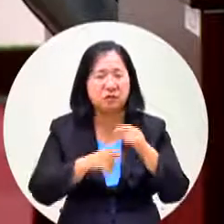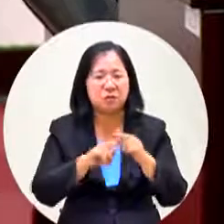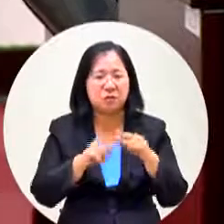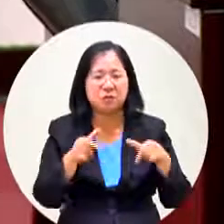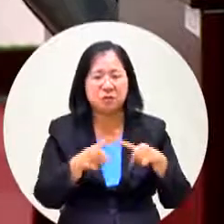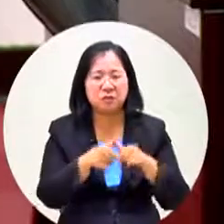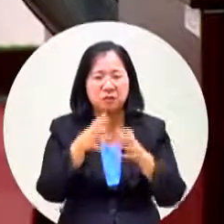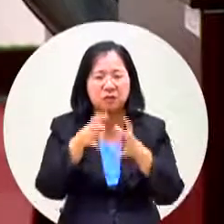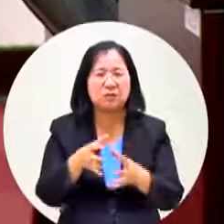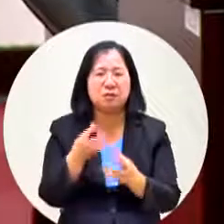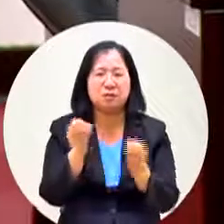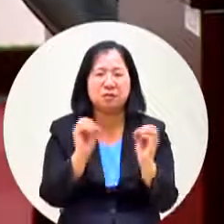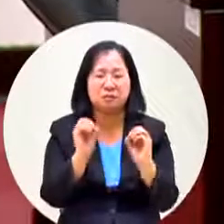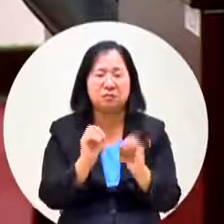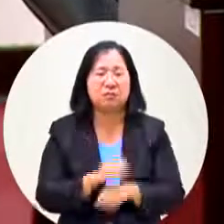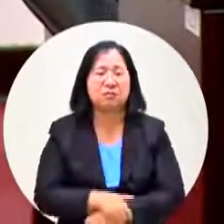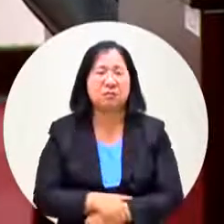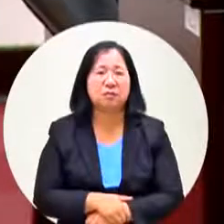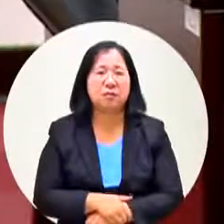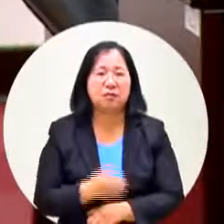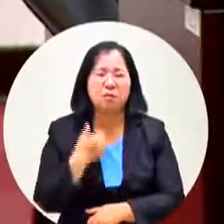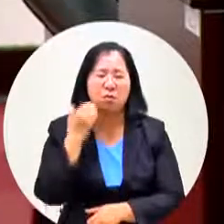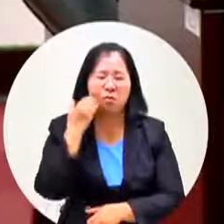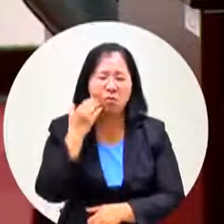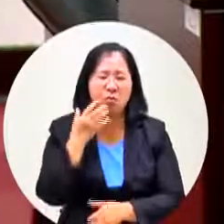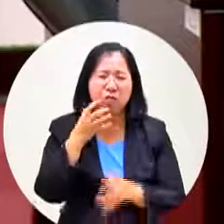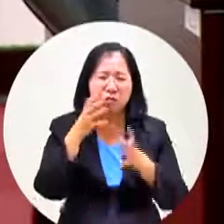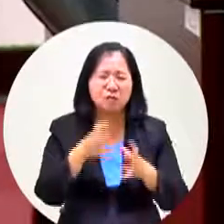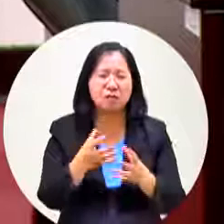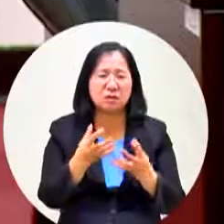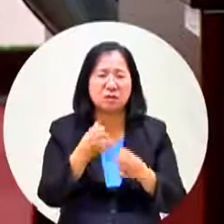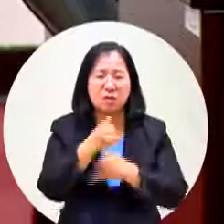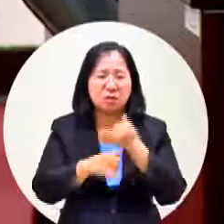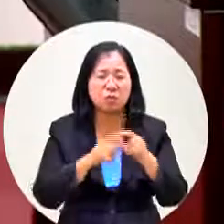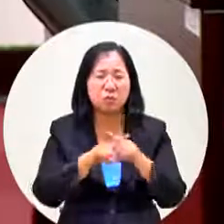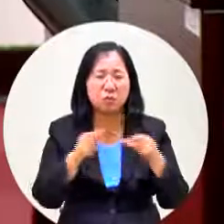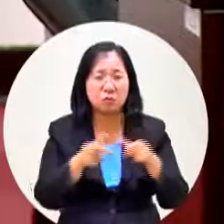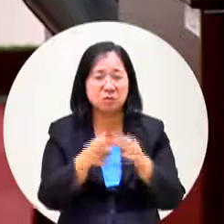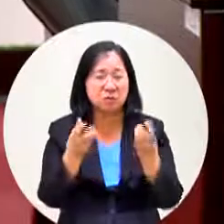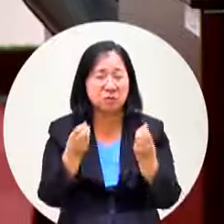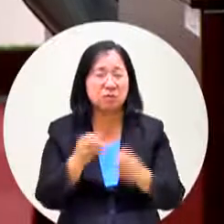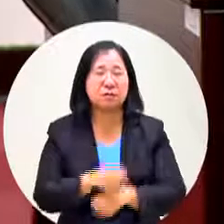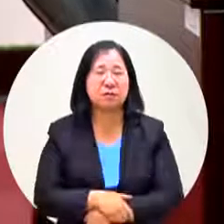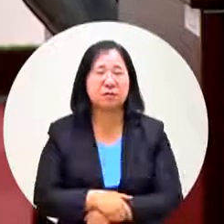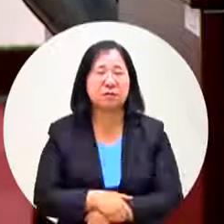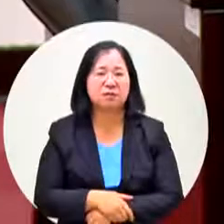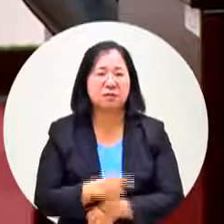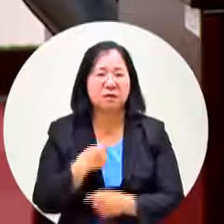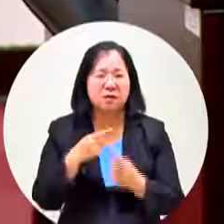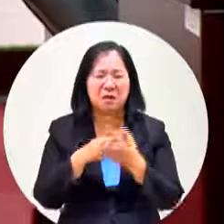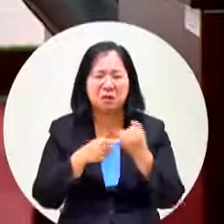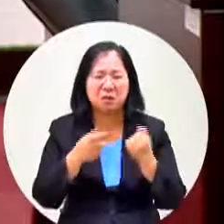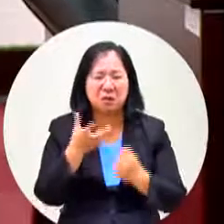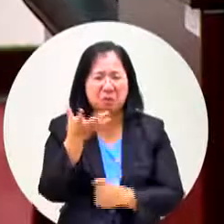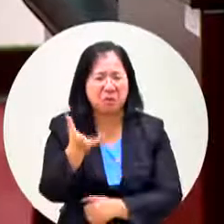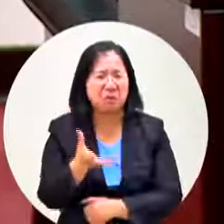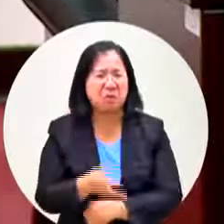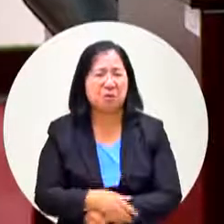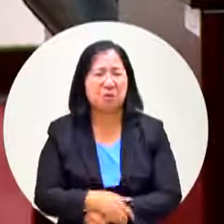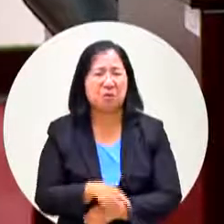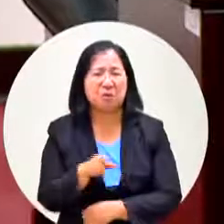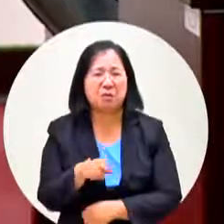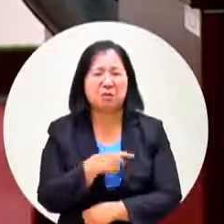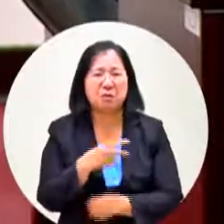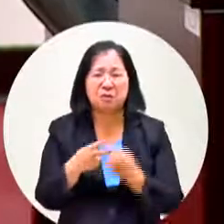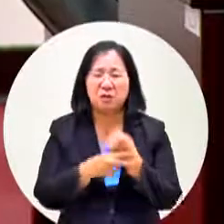壁的一个有什么场馆附近嘛无？啊，所以是不是这个部分吼？因为顶届去